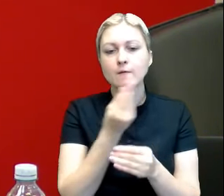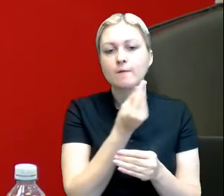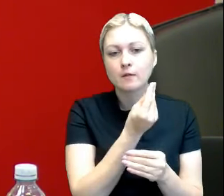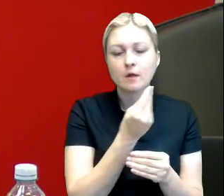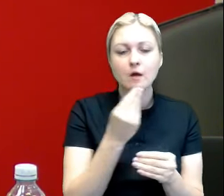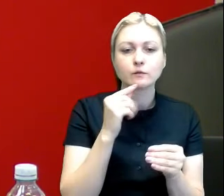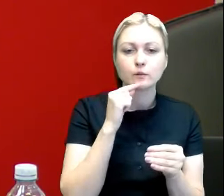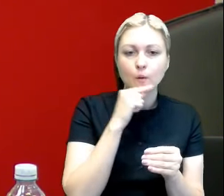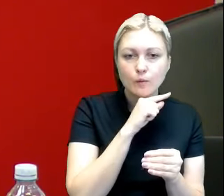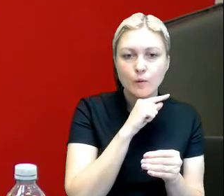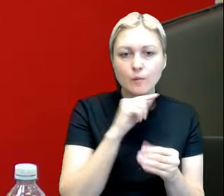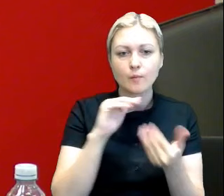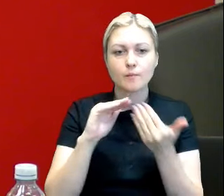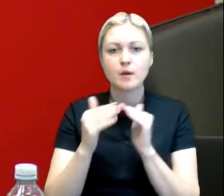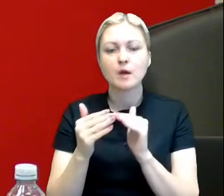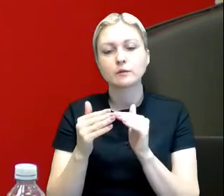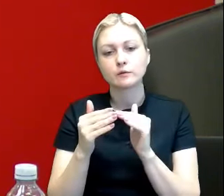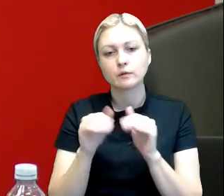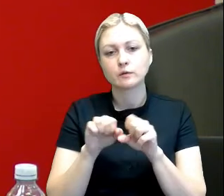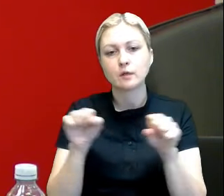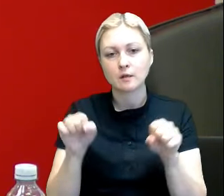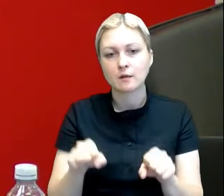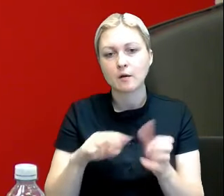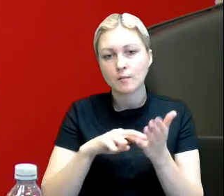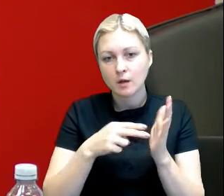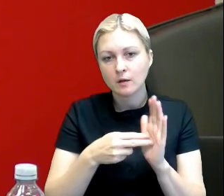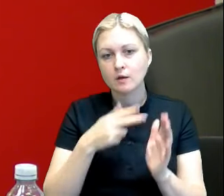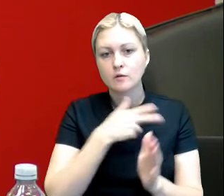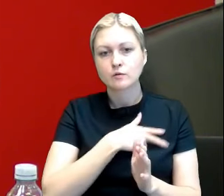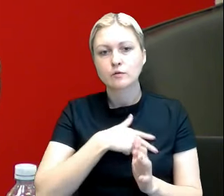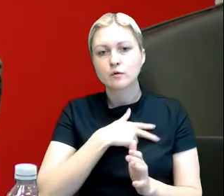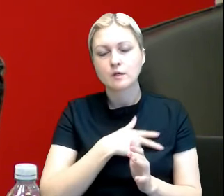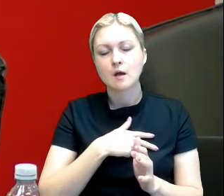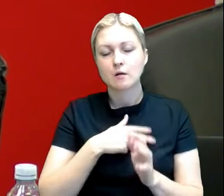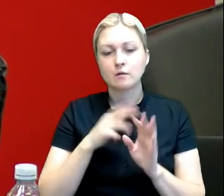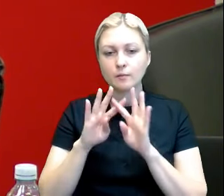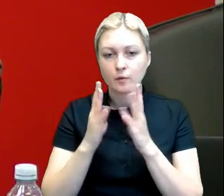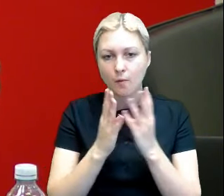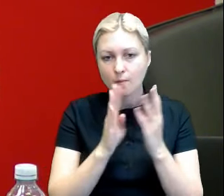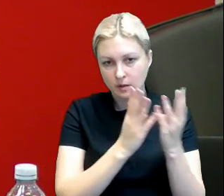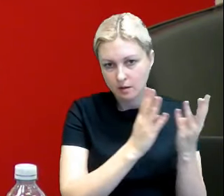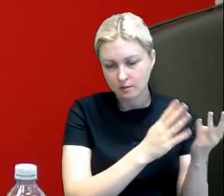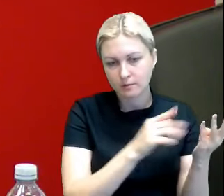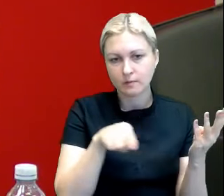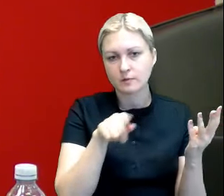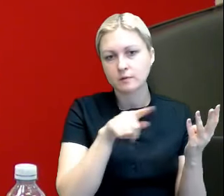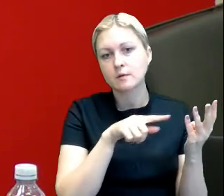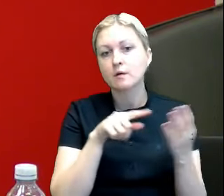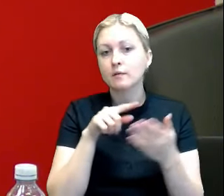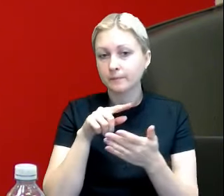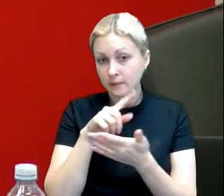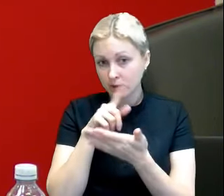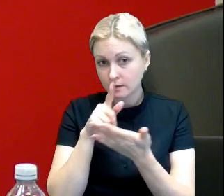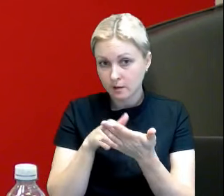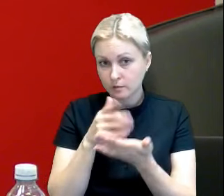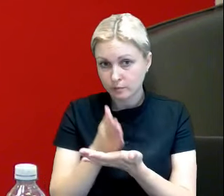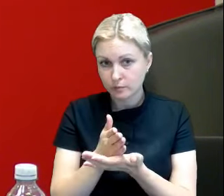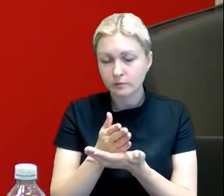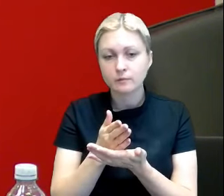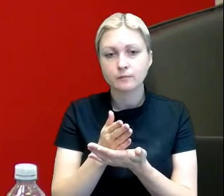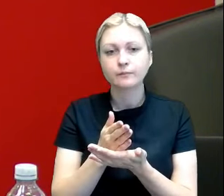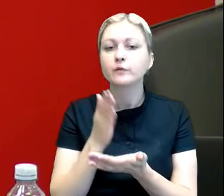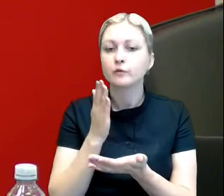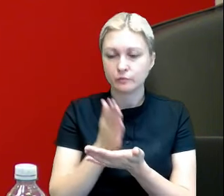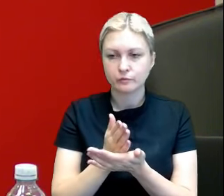strateginio planavimo sveikatos ir socialinių reikalų komitetuose ar būtų klausimų yra klausimų